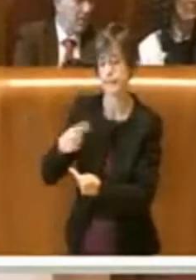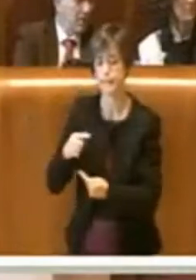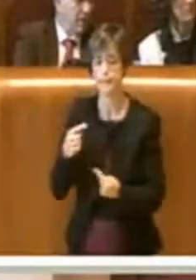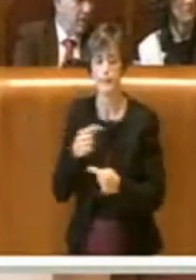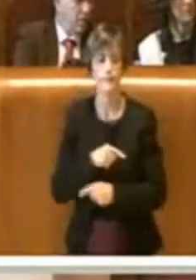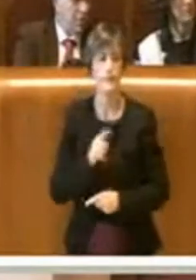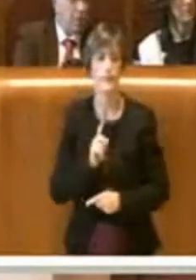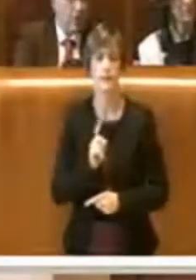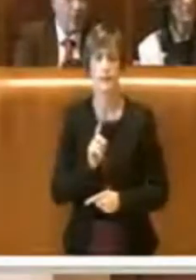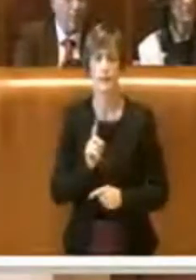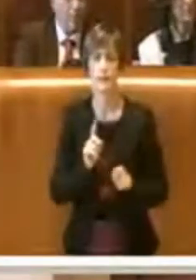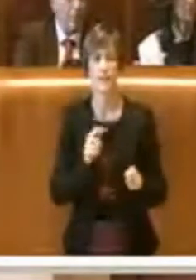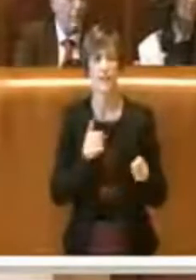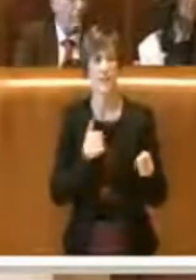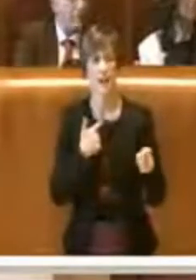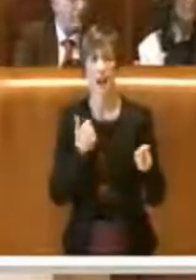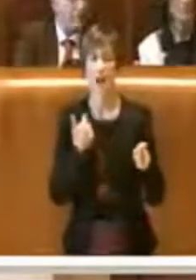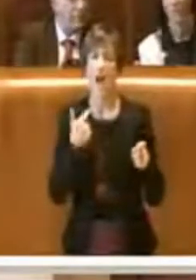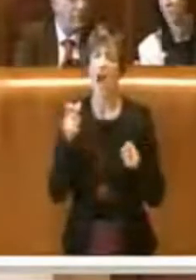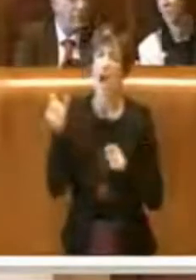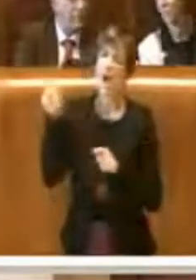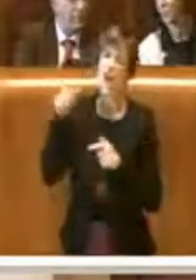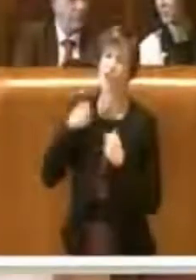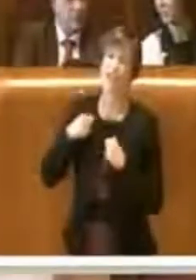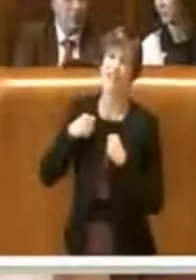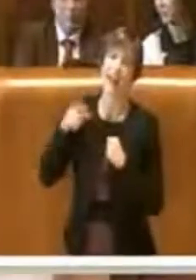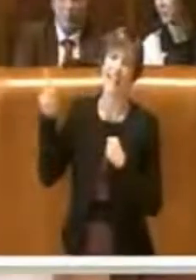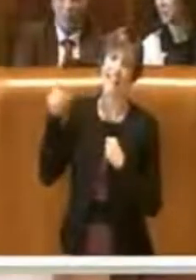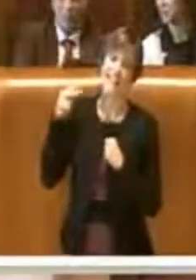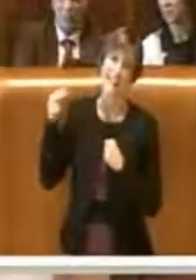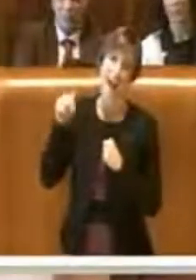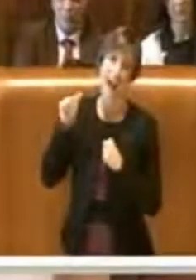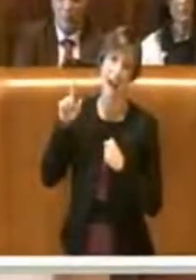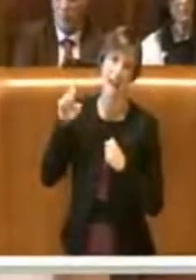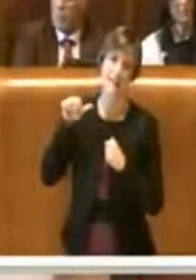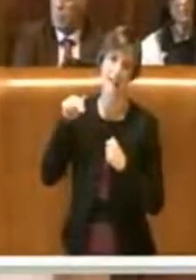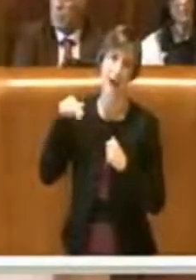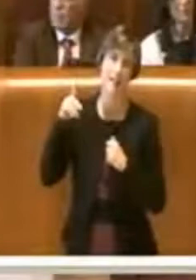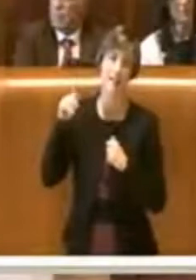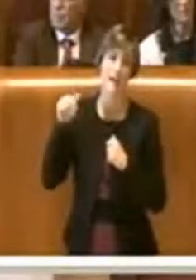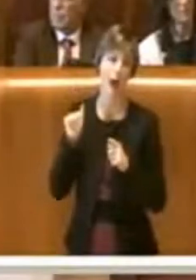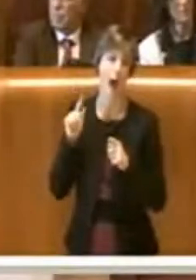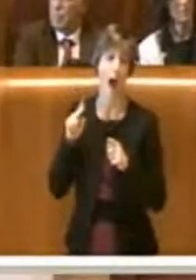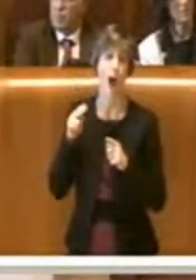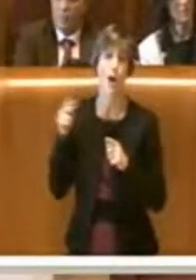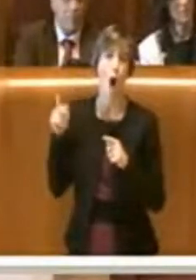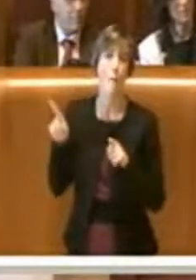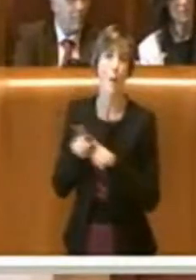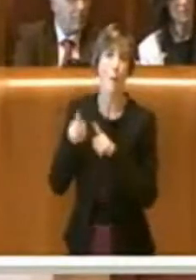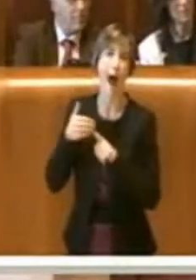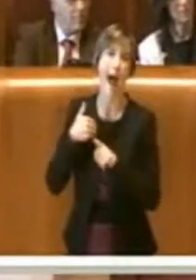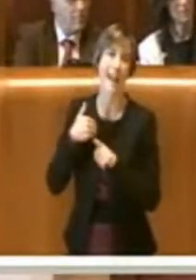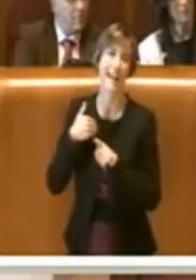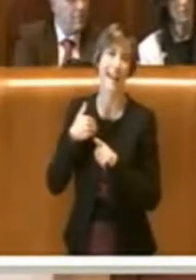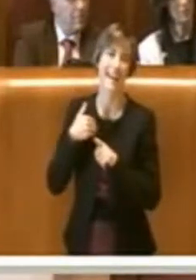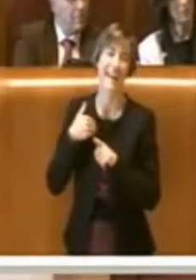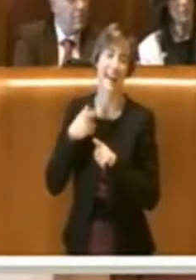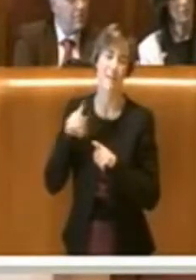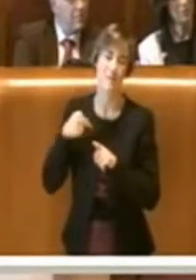della cittadina Alessandra, e abbiamo lo stesso nome, io pure mi chiamo Alessandra,